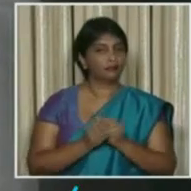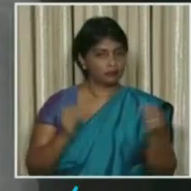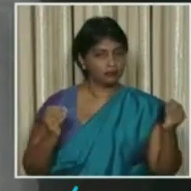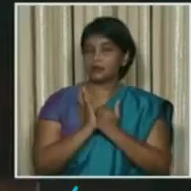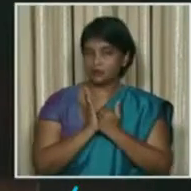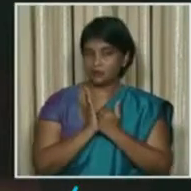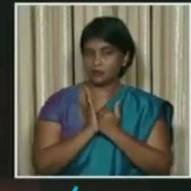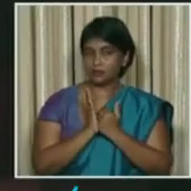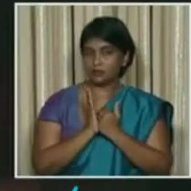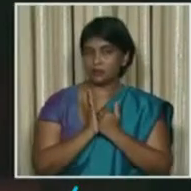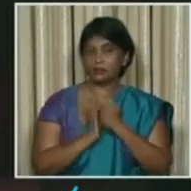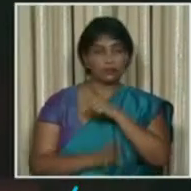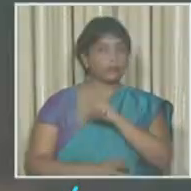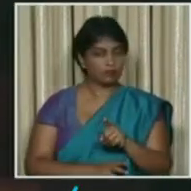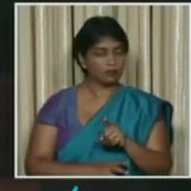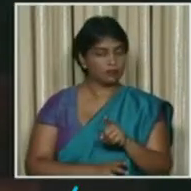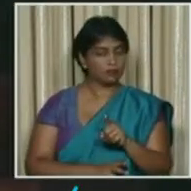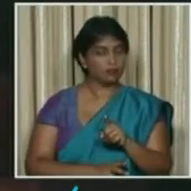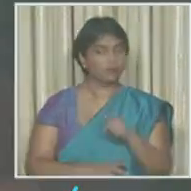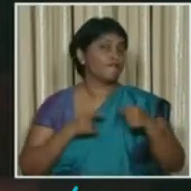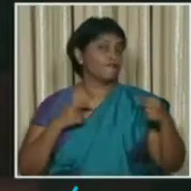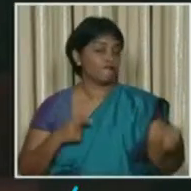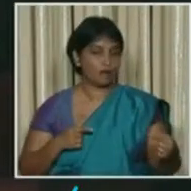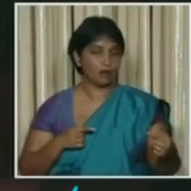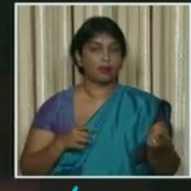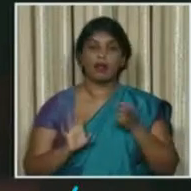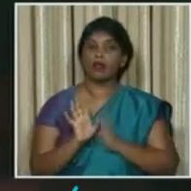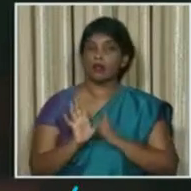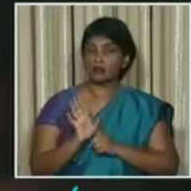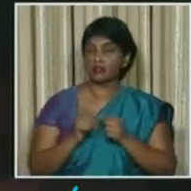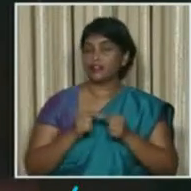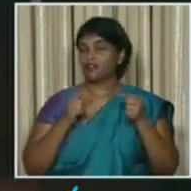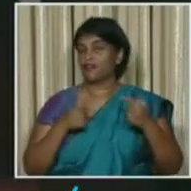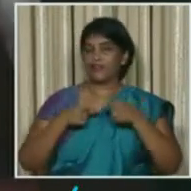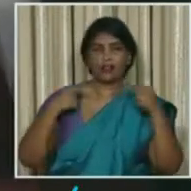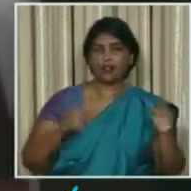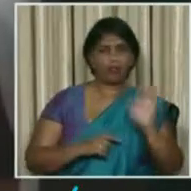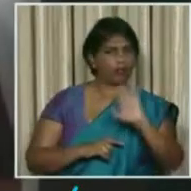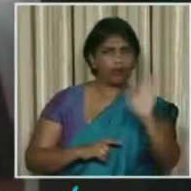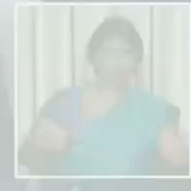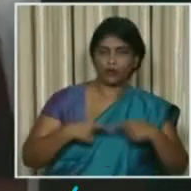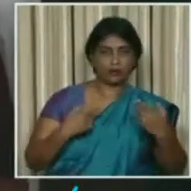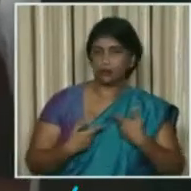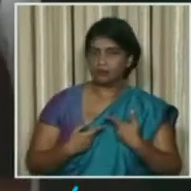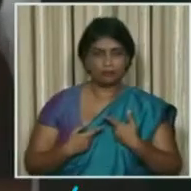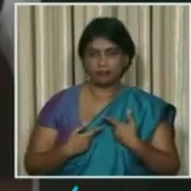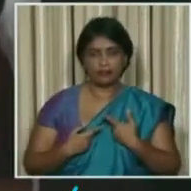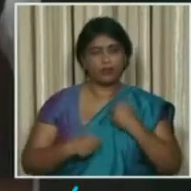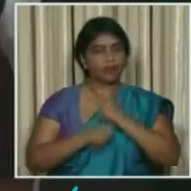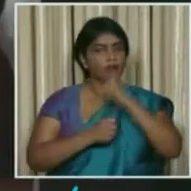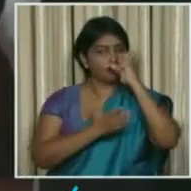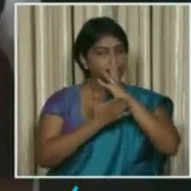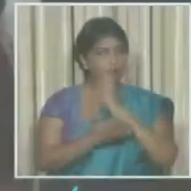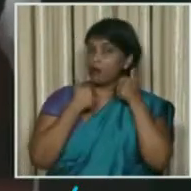මම යෝජනා කරනවා. අර ඔබතුමා ප්‍රකාශයක් කරා මේ විපක්ෂය හැම වෙලාවෙම විපක්ෂ නොවයි කියලා. නෑ, විපක්ෂ හැම වෙලාවෙම විපක්ෂ වෙන්නේ නෑ. ආණ්ඩු ක්‍රම